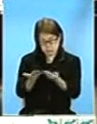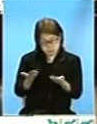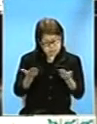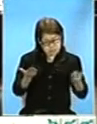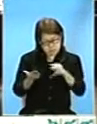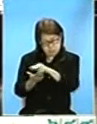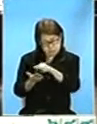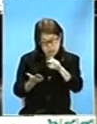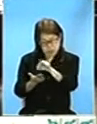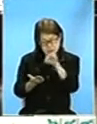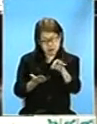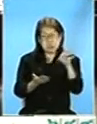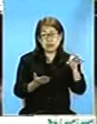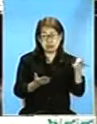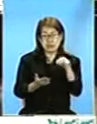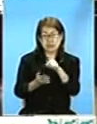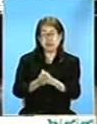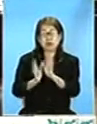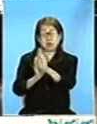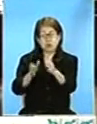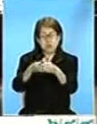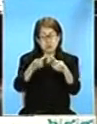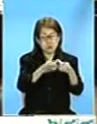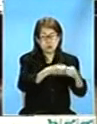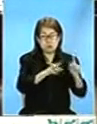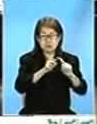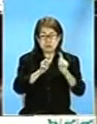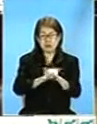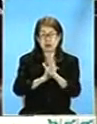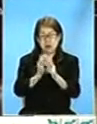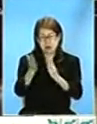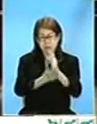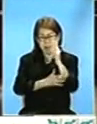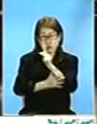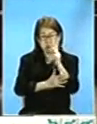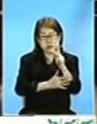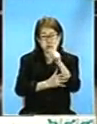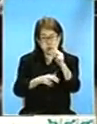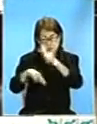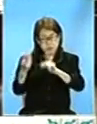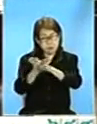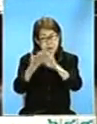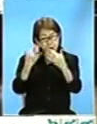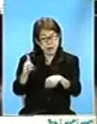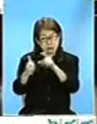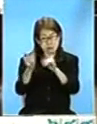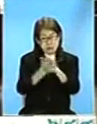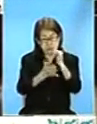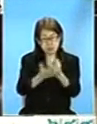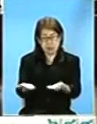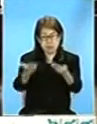าจากรายชื่อที่กกต.เขาเสนอให้ผมถามหน่อยนะครับ